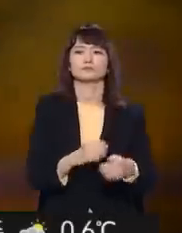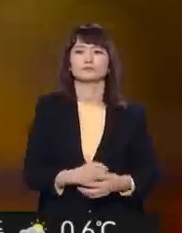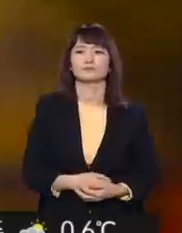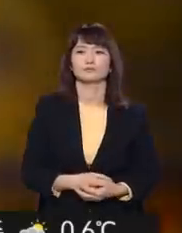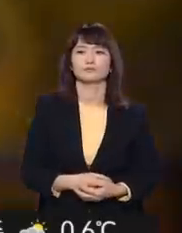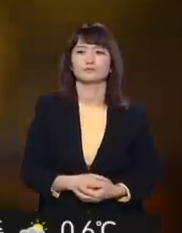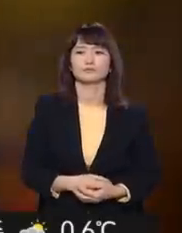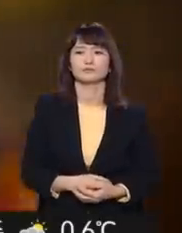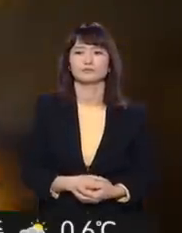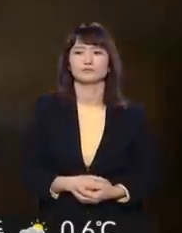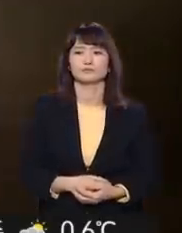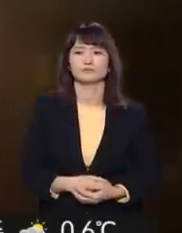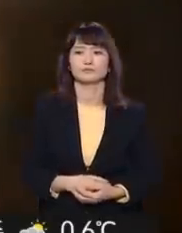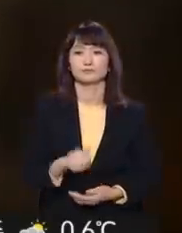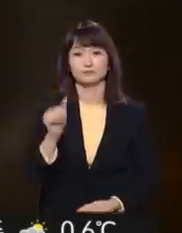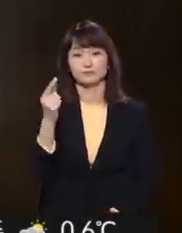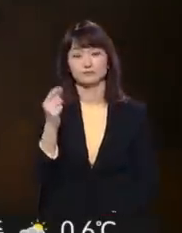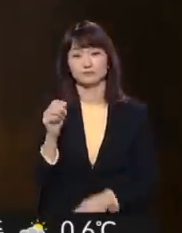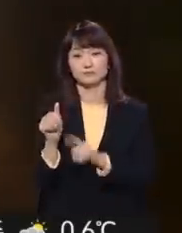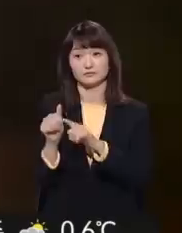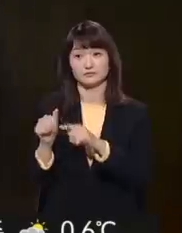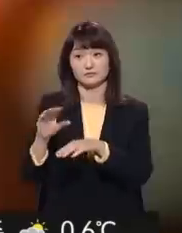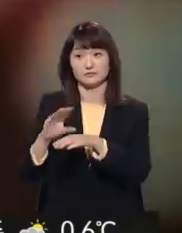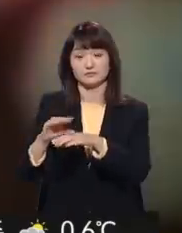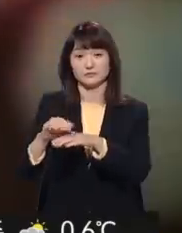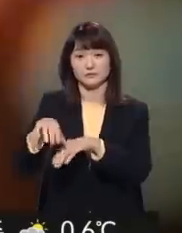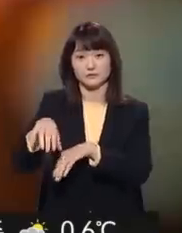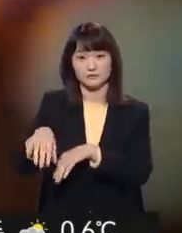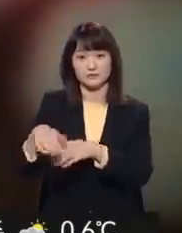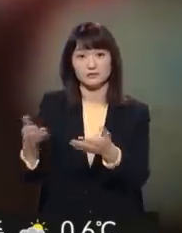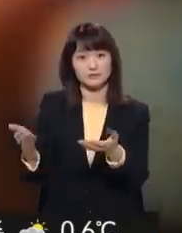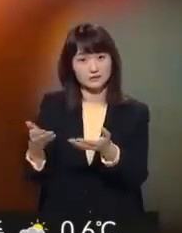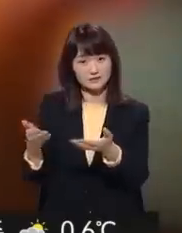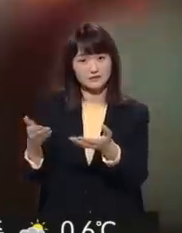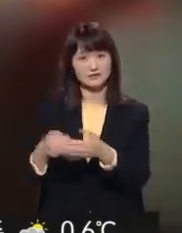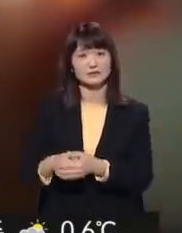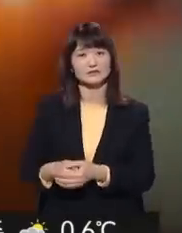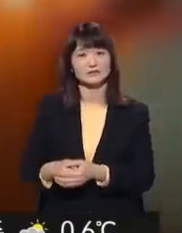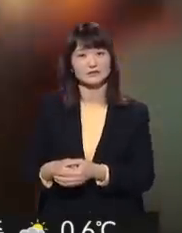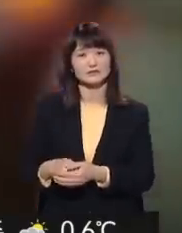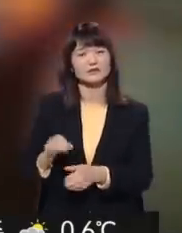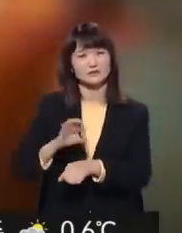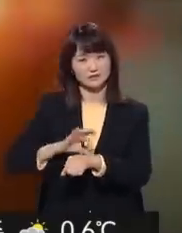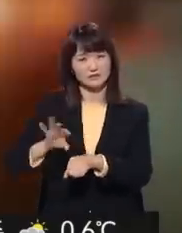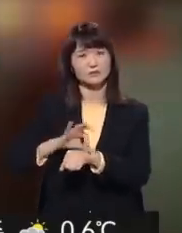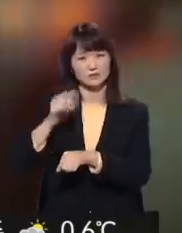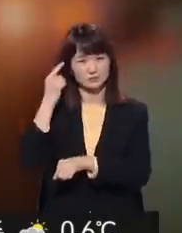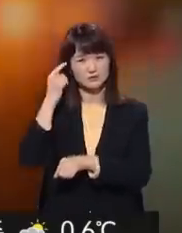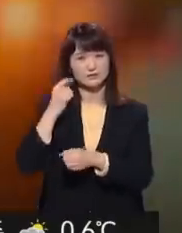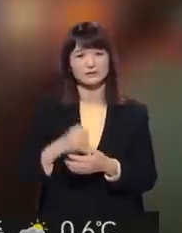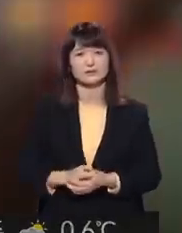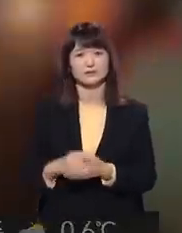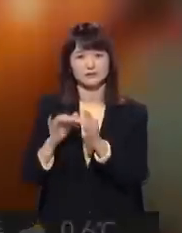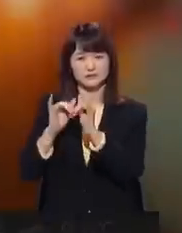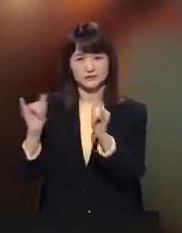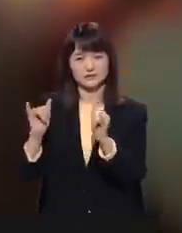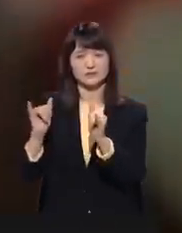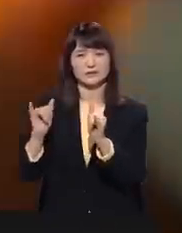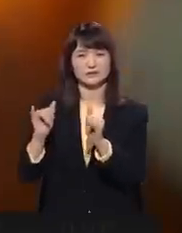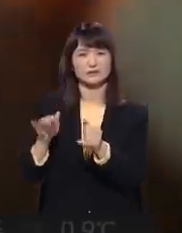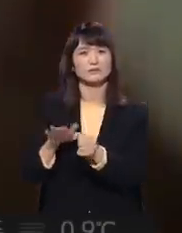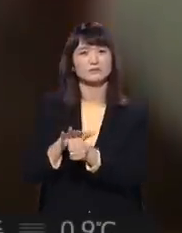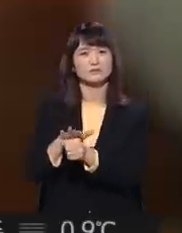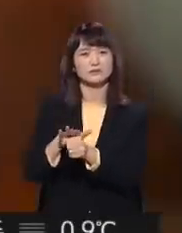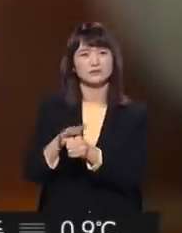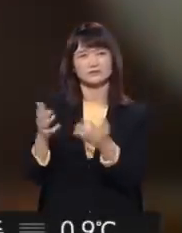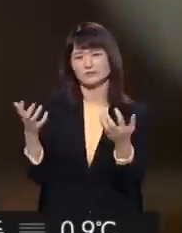아 진짜 홍석천 씨 말이 방송국에서 일하다 보면 대강 다 듣잖아요. 풍문을 인간미가 아주 뿜뿜이라고